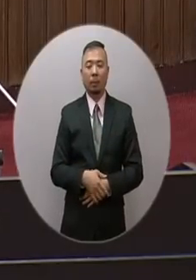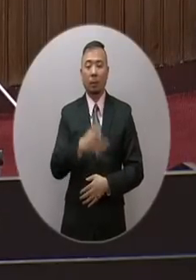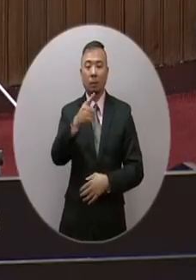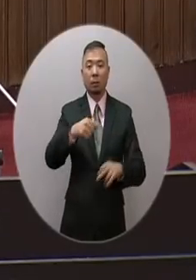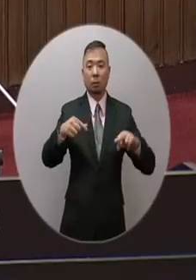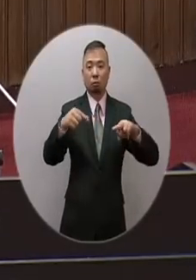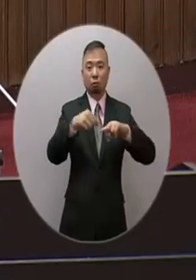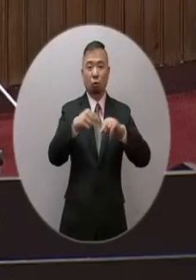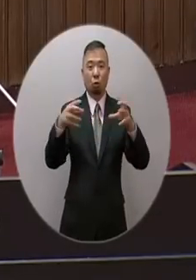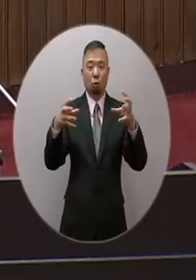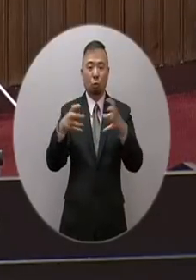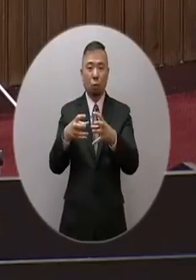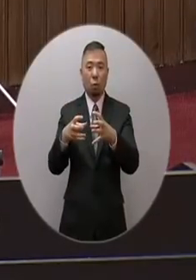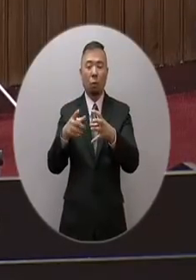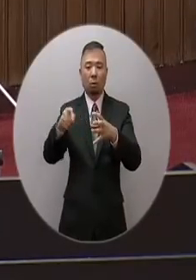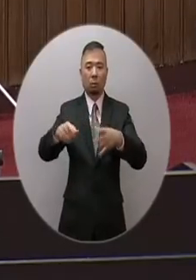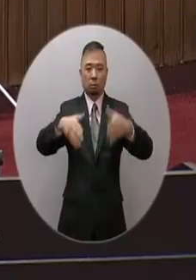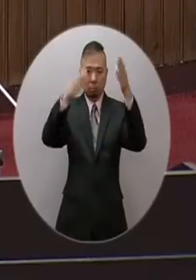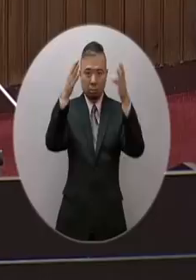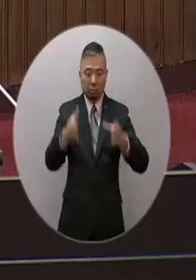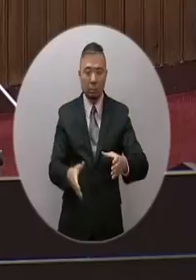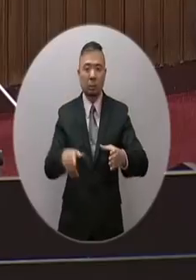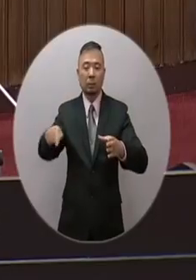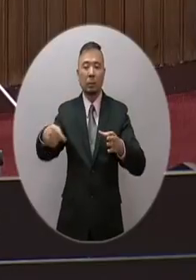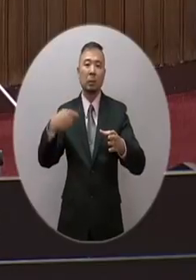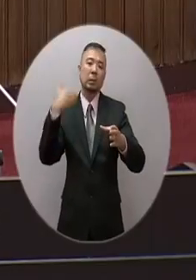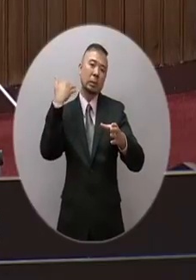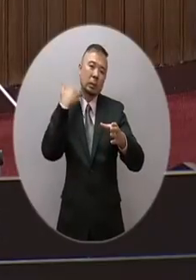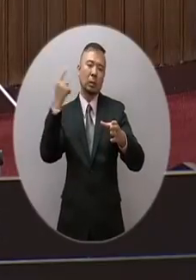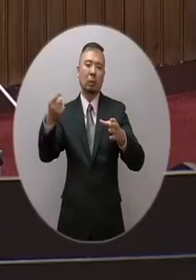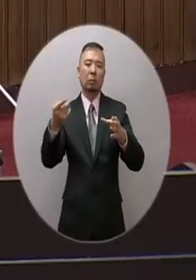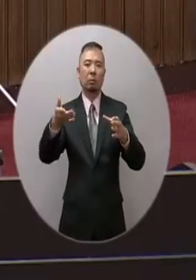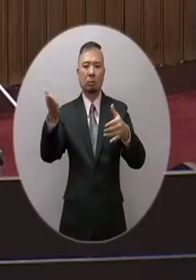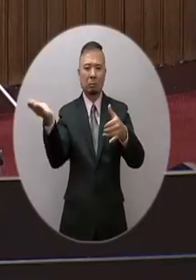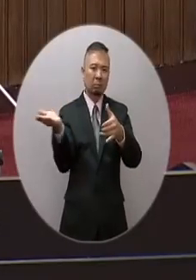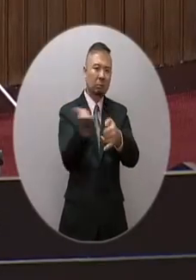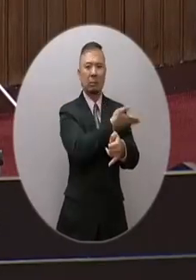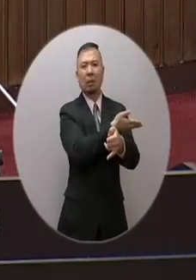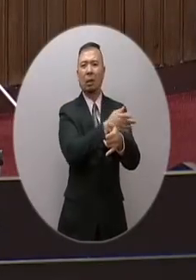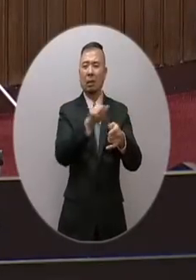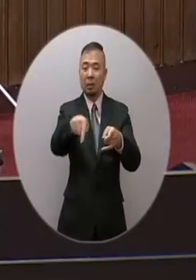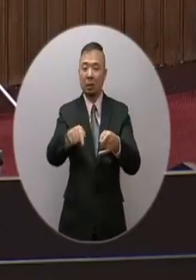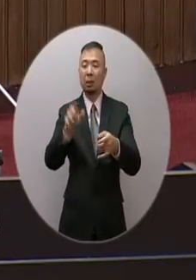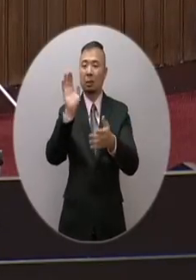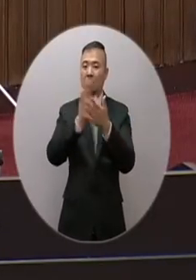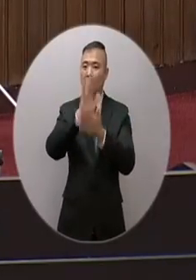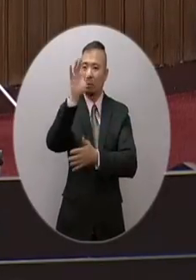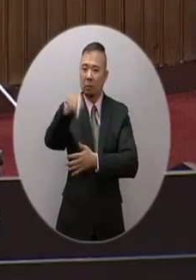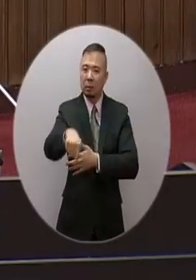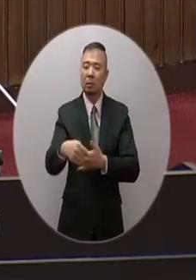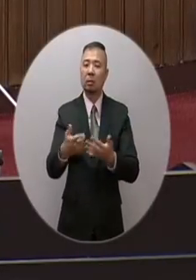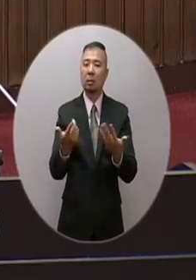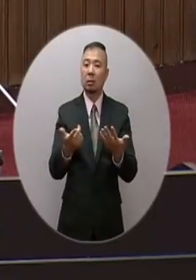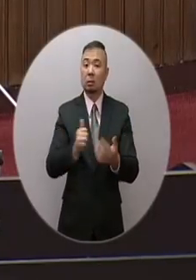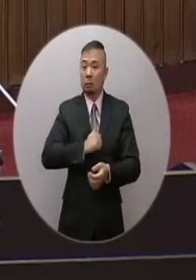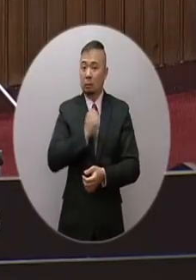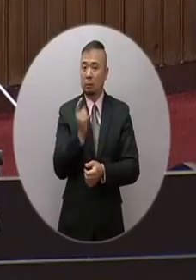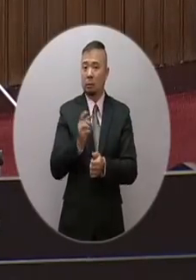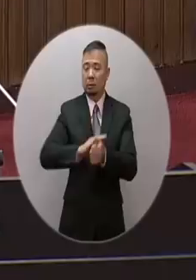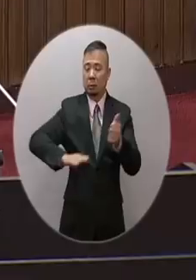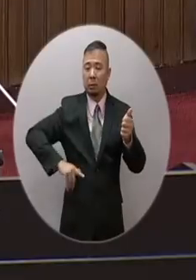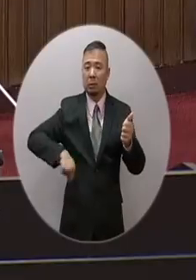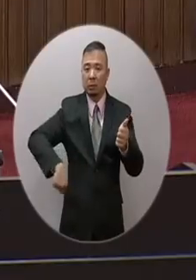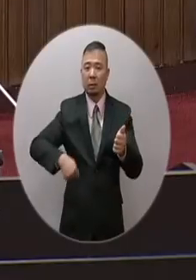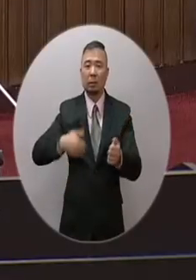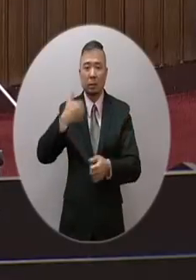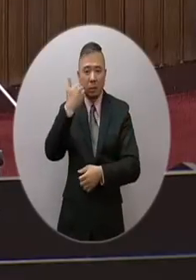断到人头，从红漆变成红血，受害的仍然是中华民国的国民。立场